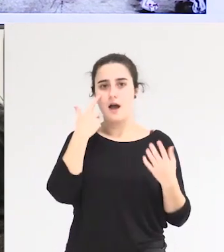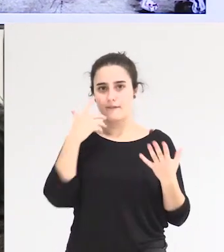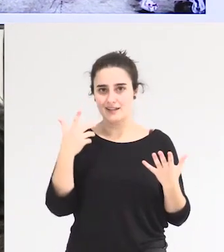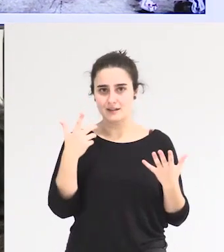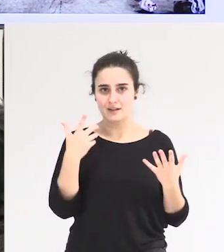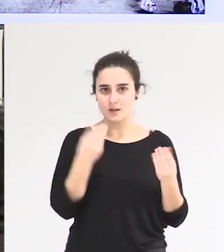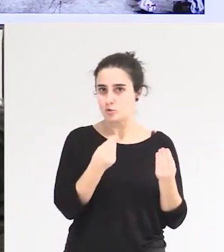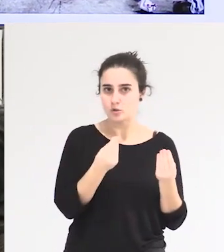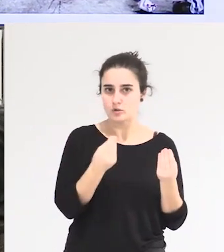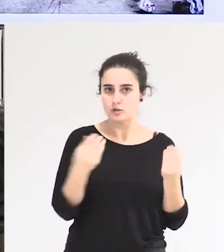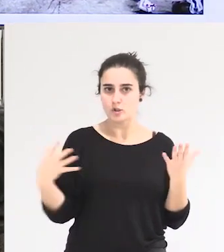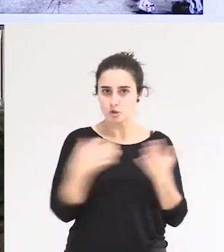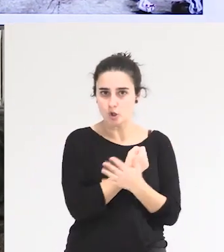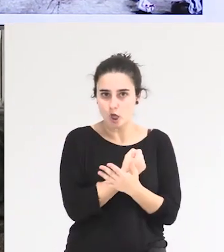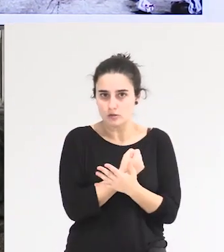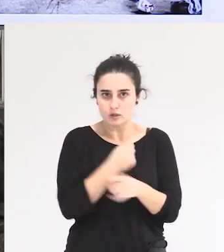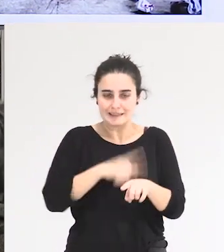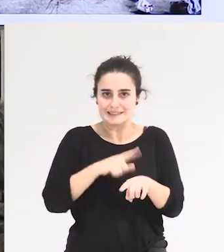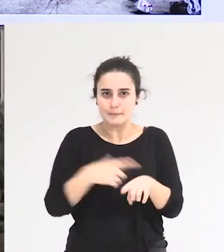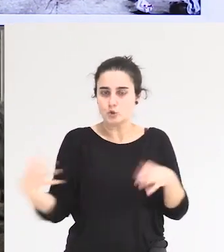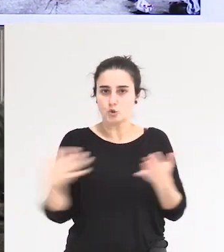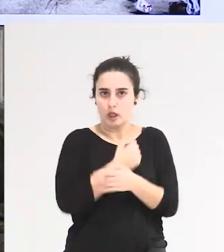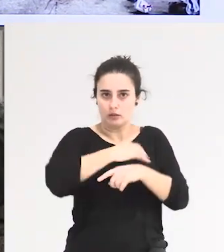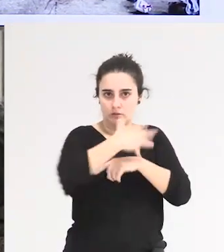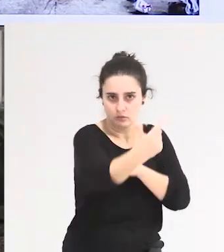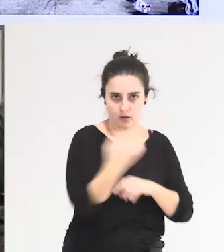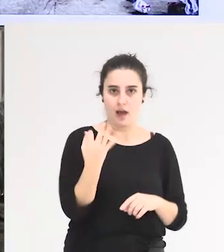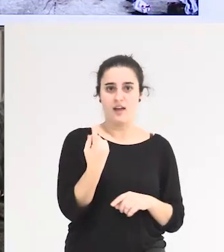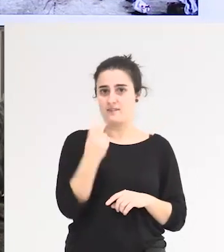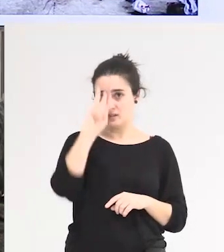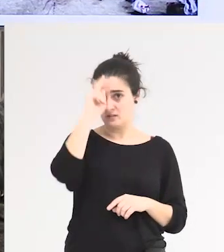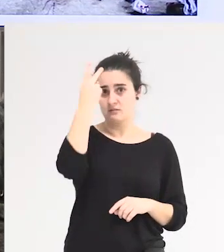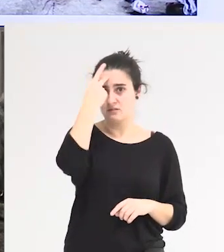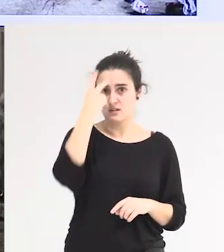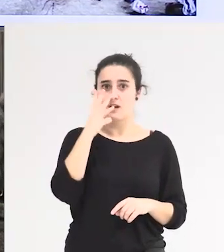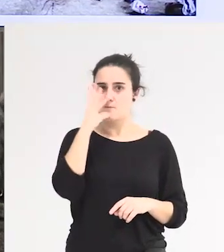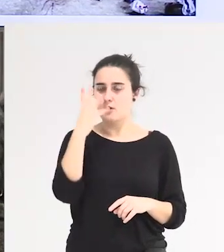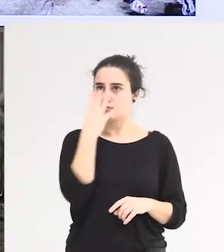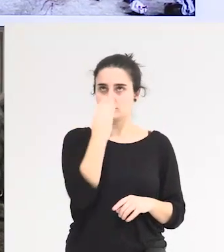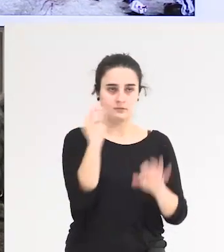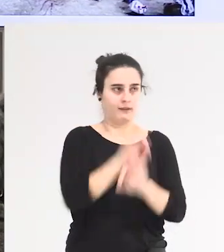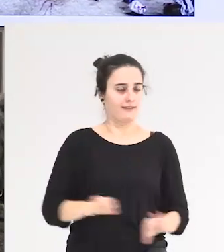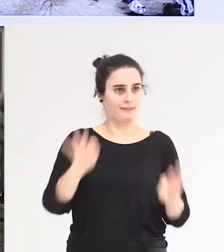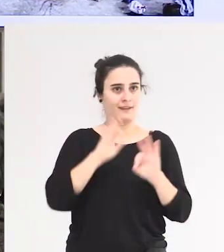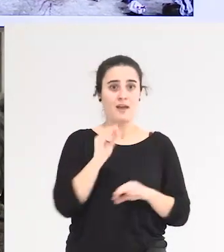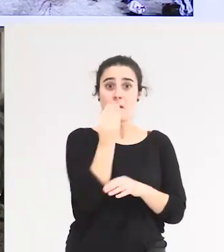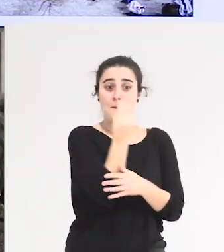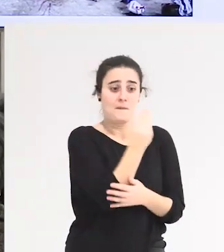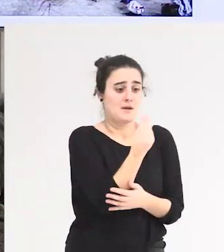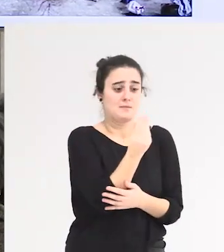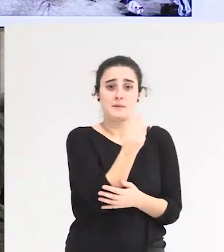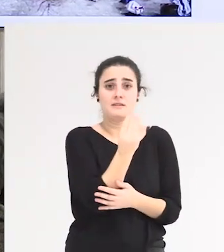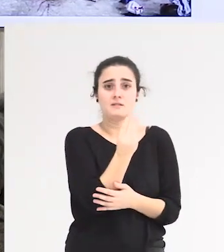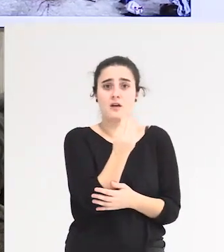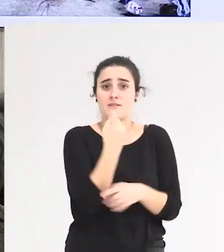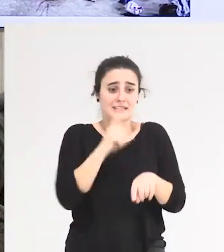ez, dena, ez? Osea, txipa aldatu behar duzu, ze ez duzu ezer ulertzen, bai? Ume txiki batek dena eskatzen du, denbora